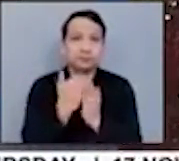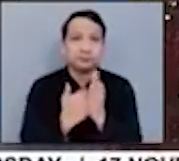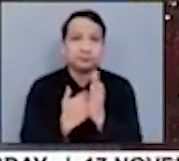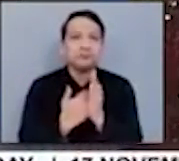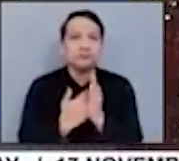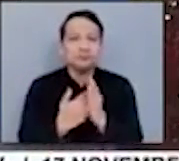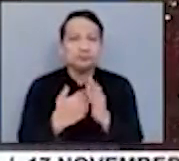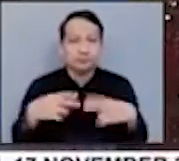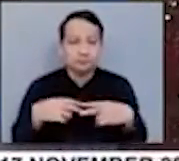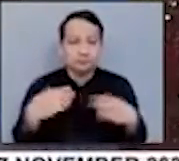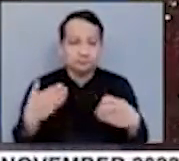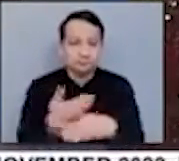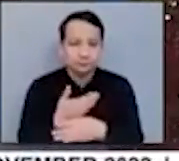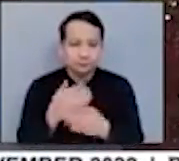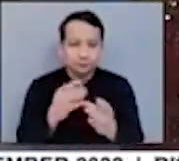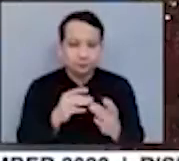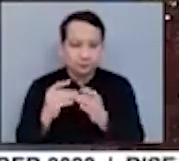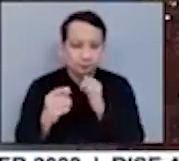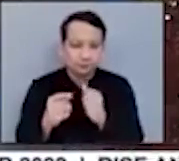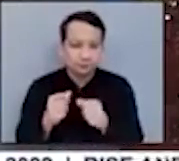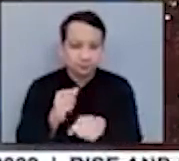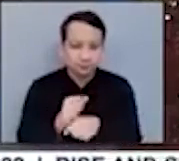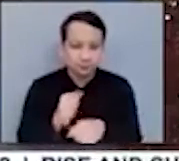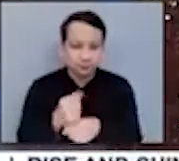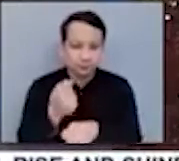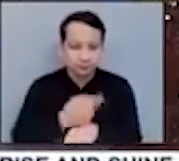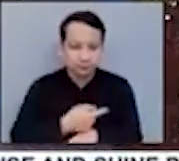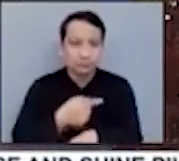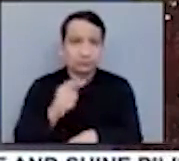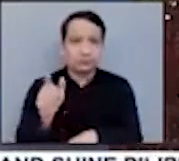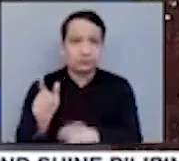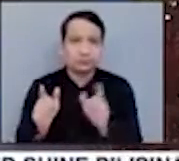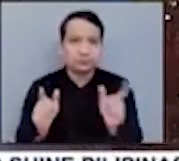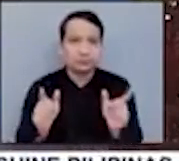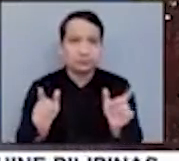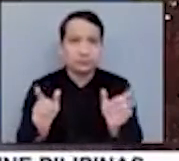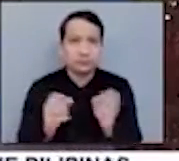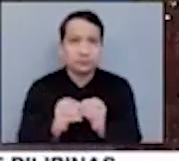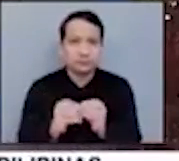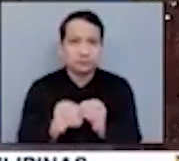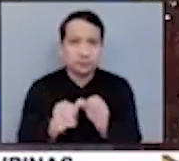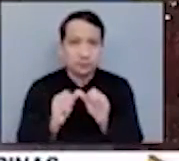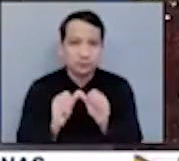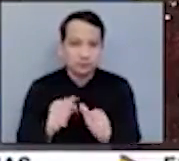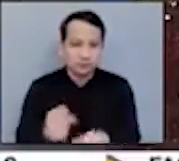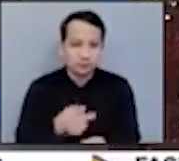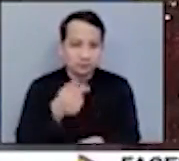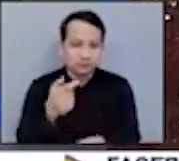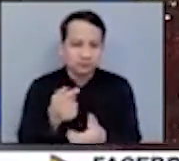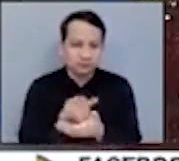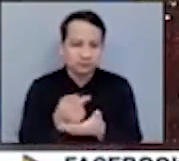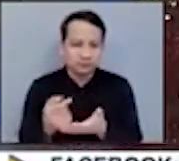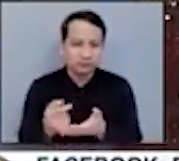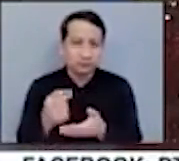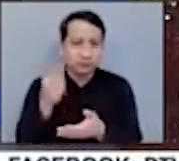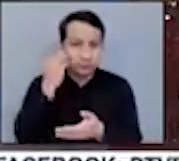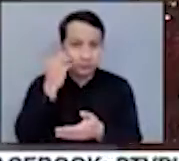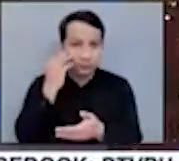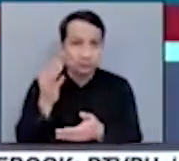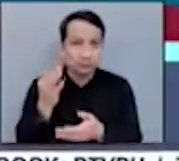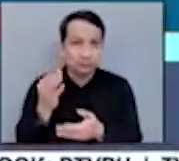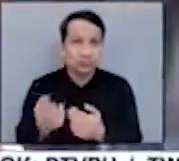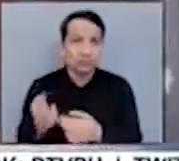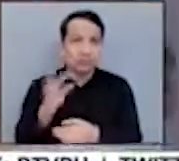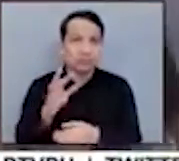at special non-working day sa 2023, kasama na ang mga long weekend. Si Mark Petalco sa report, Rise and Shine Mark.